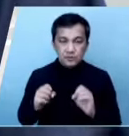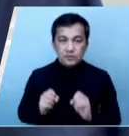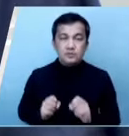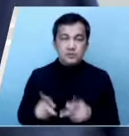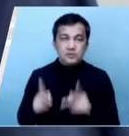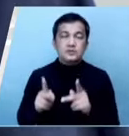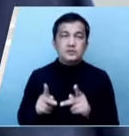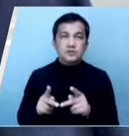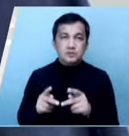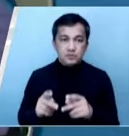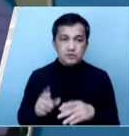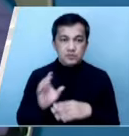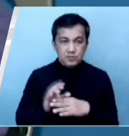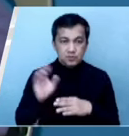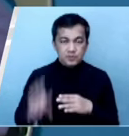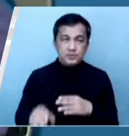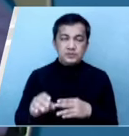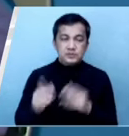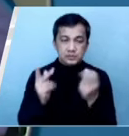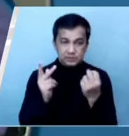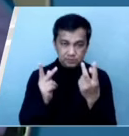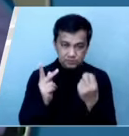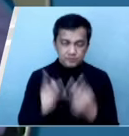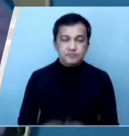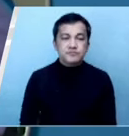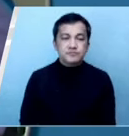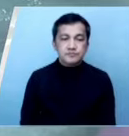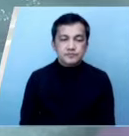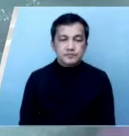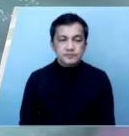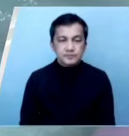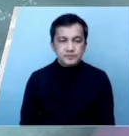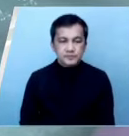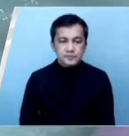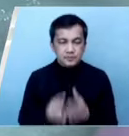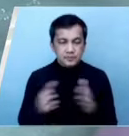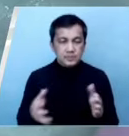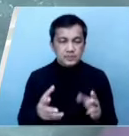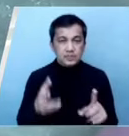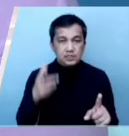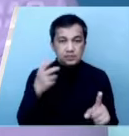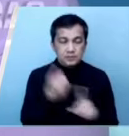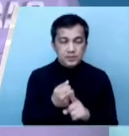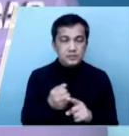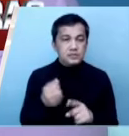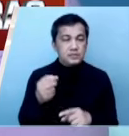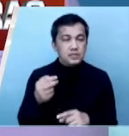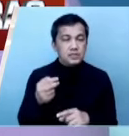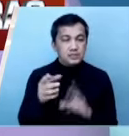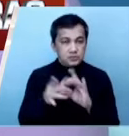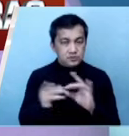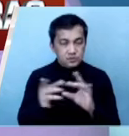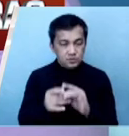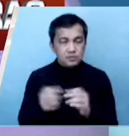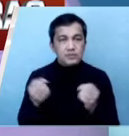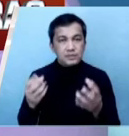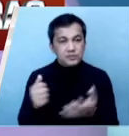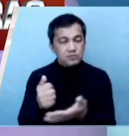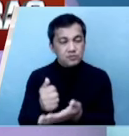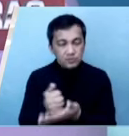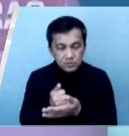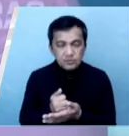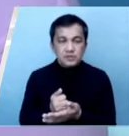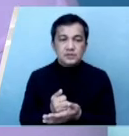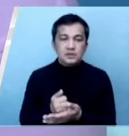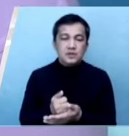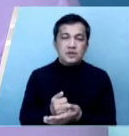matapos po yung senior high school ko. Malaki yung naging epekto nung istorya ng maraming tumulong. So mas nagkaroon